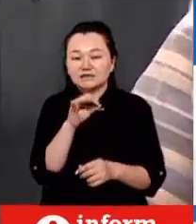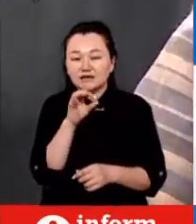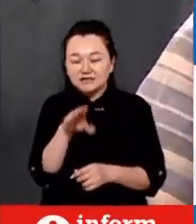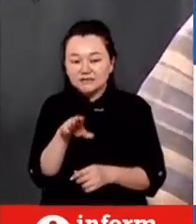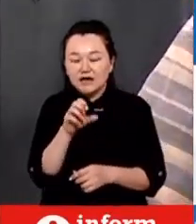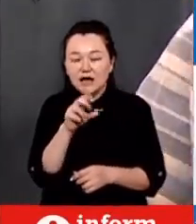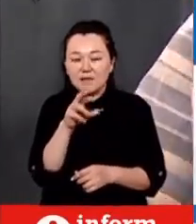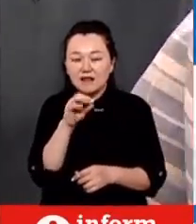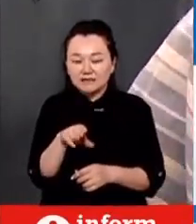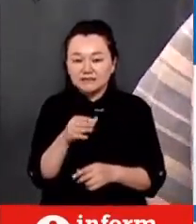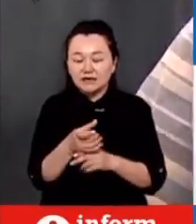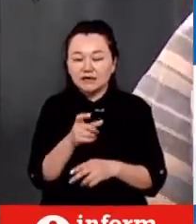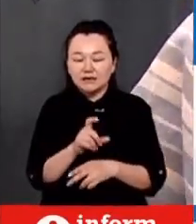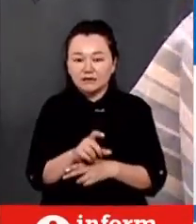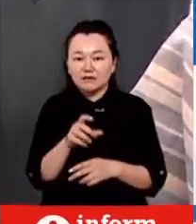Обеликс